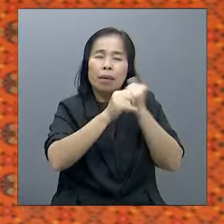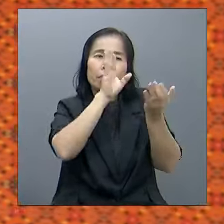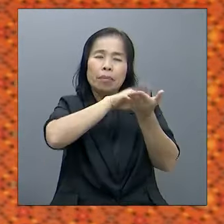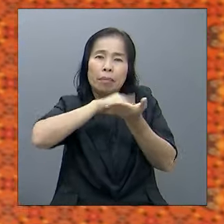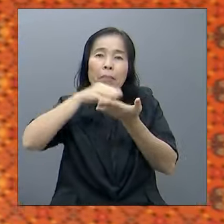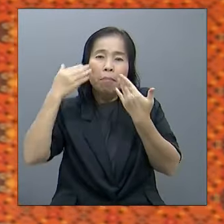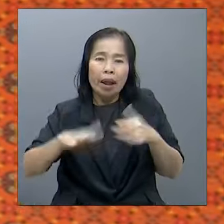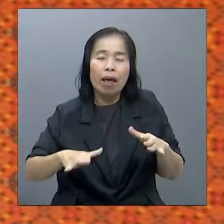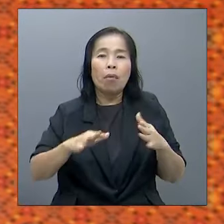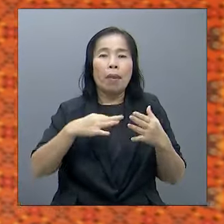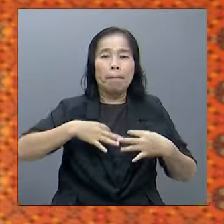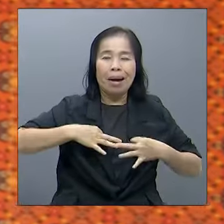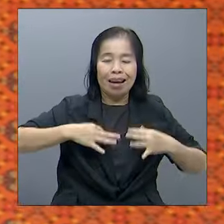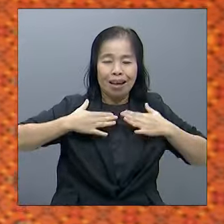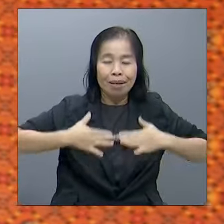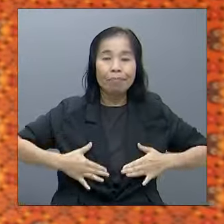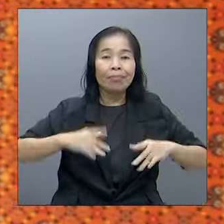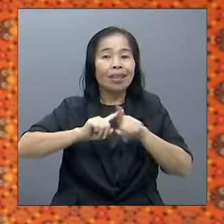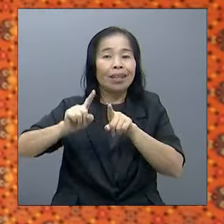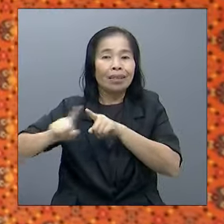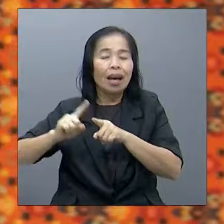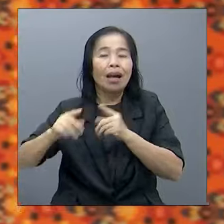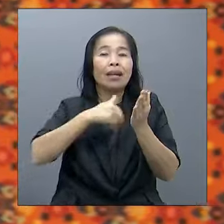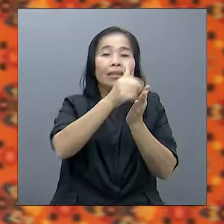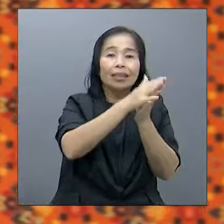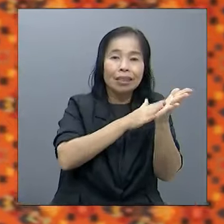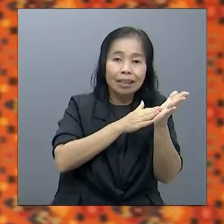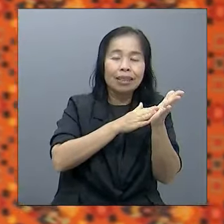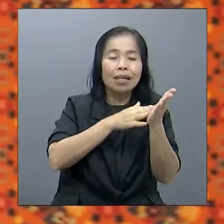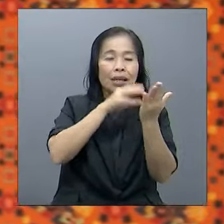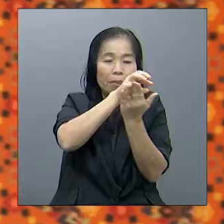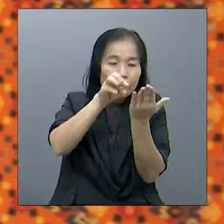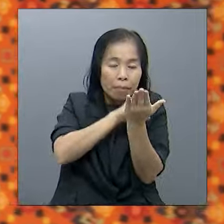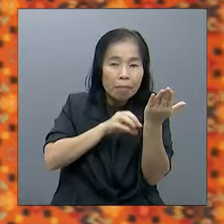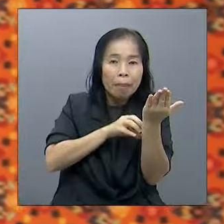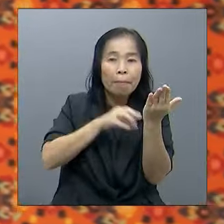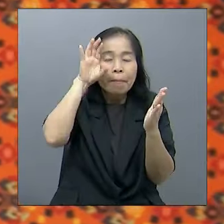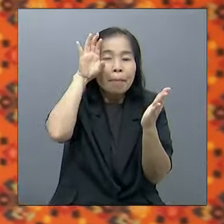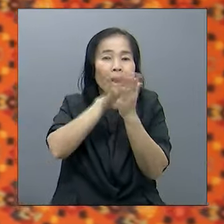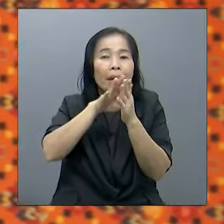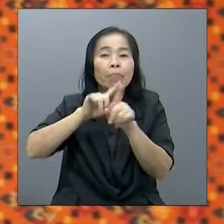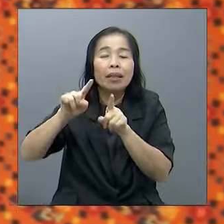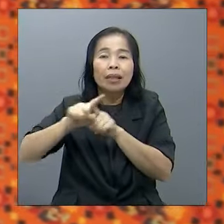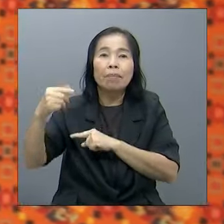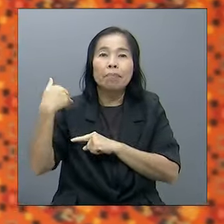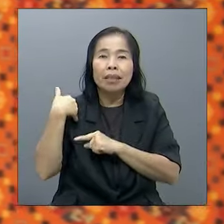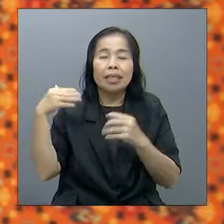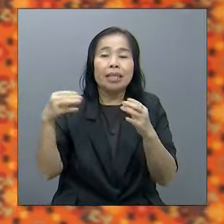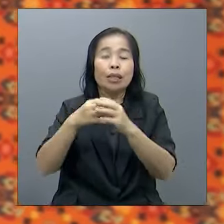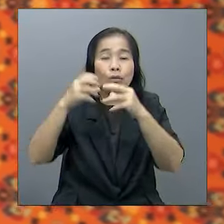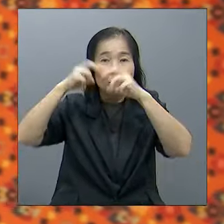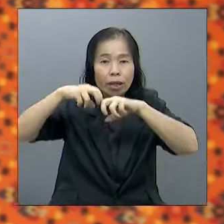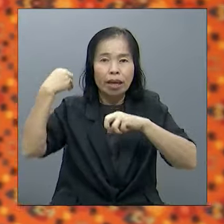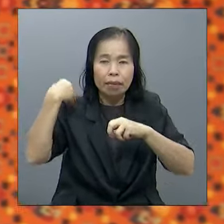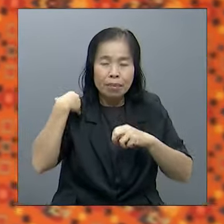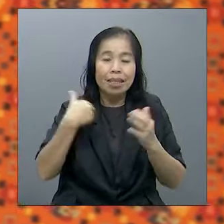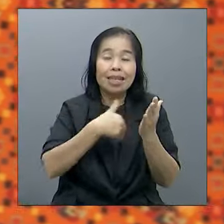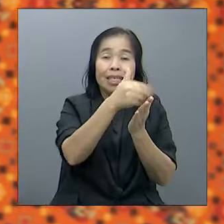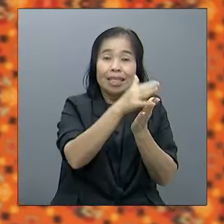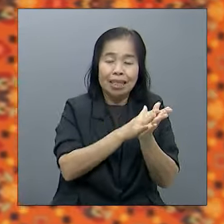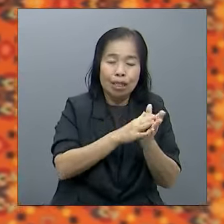ผ้าต่างๆในตัวของผ้าเนี่ยค่ะสีต่างๆเนี่ยเป็นชุดข้อมูลจากทีมวิจัยเหมือนกันว่าจะมีชุดสีชุดหนึ่ง